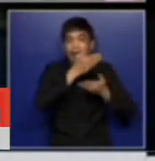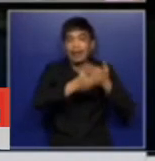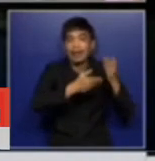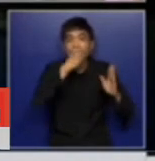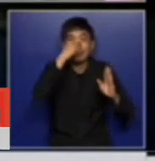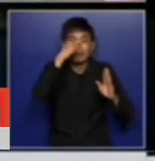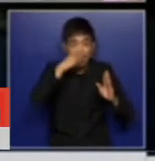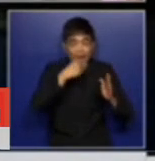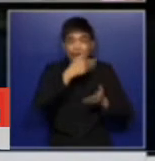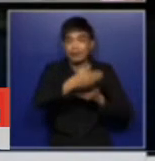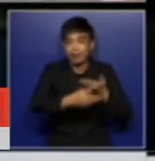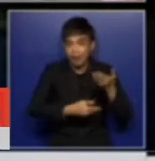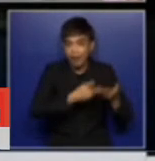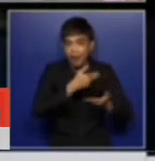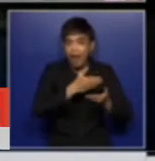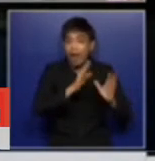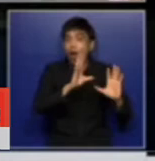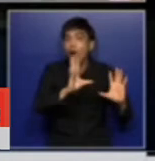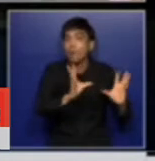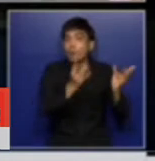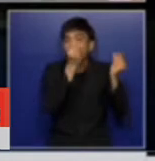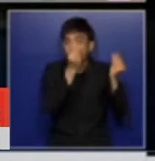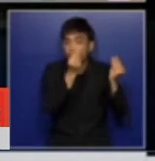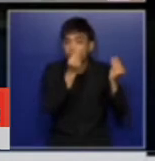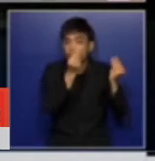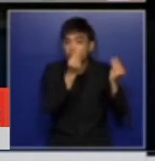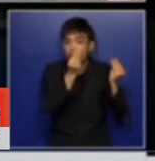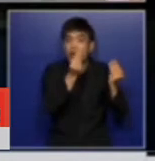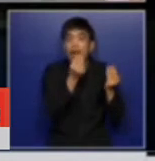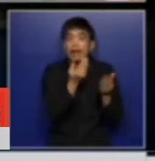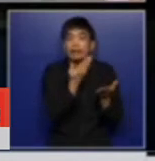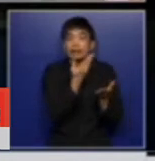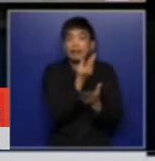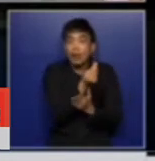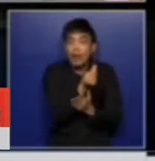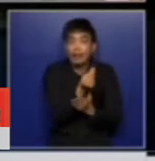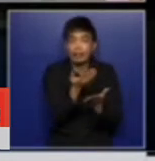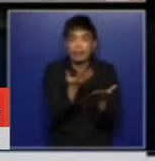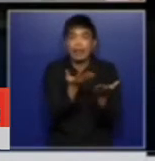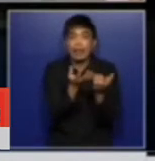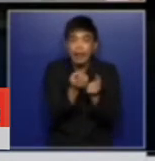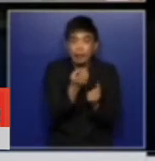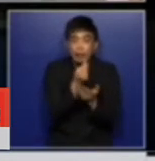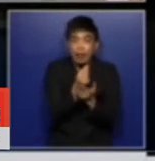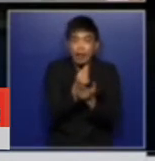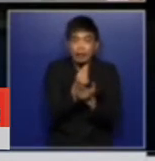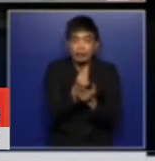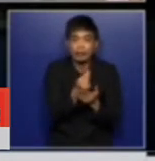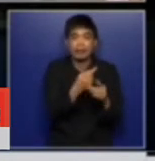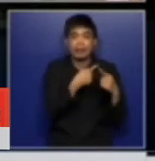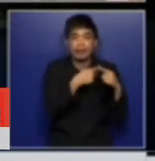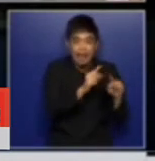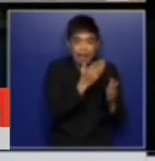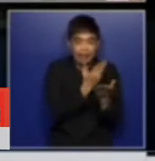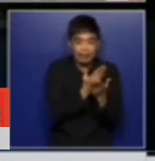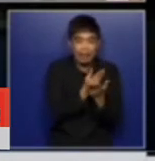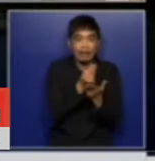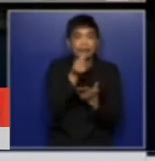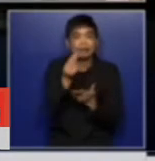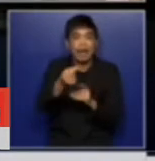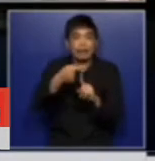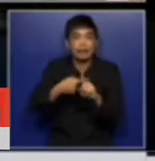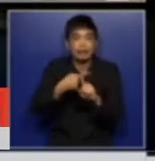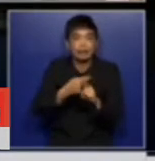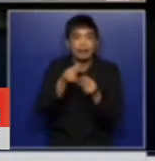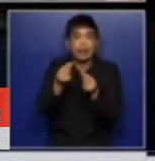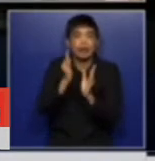ขายของหมดไปเท่าไหร่ได้มาเท่าไหร่เนี่ยนะครับมันจะหมดไปกับการจ่ายเงินเดือนพนักงานแล้วก็อีกส่วนหนึ่ง